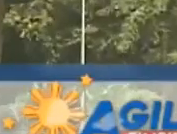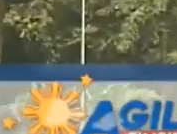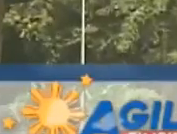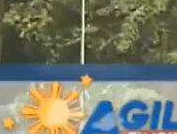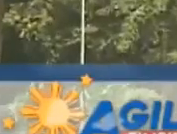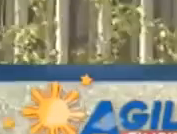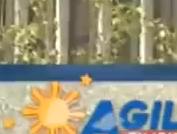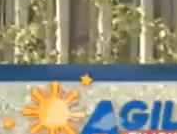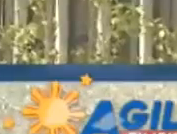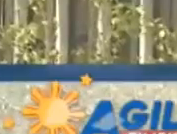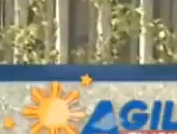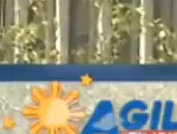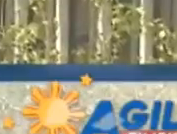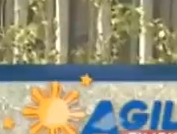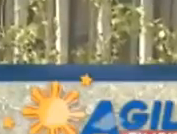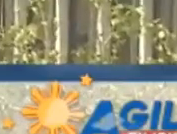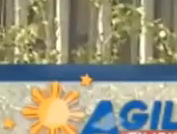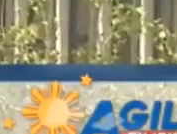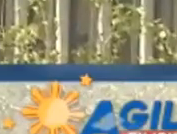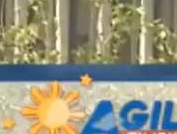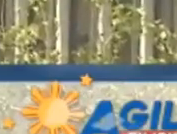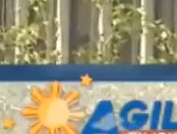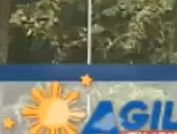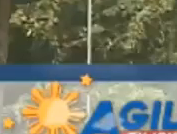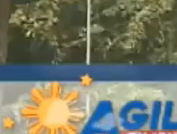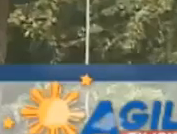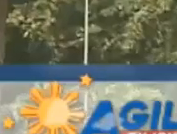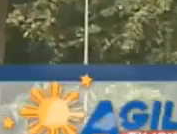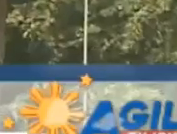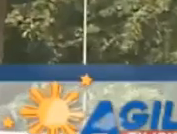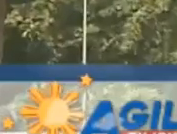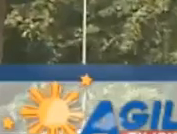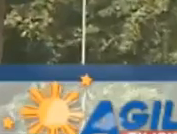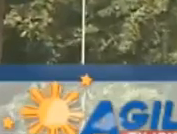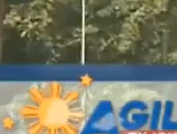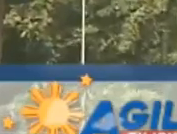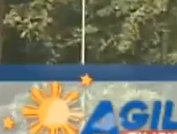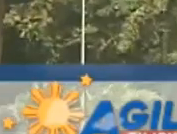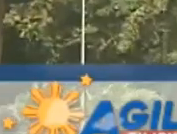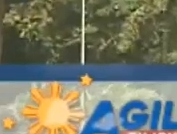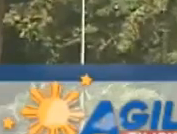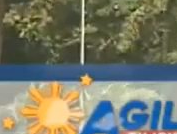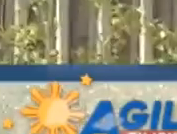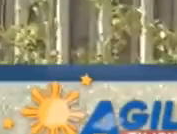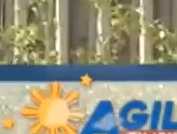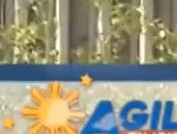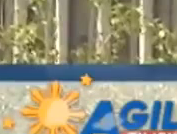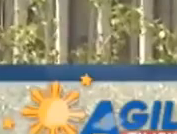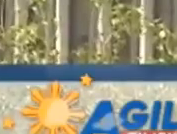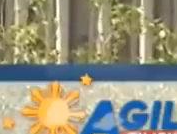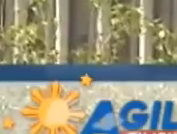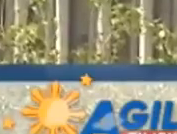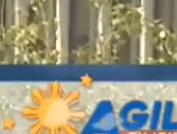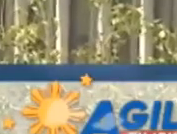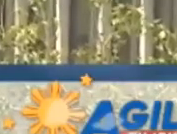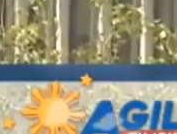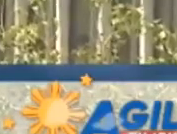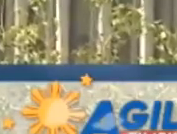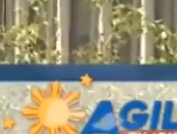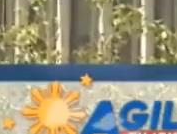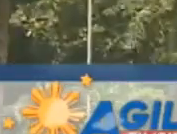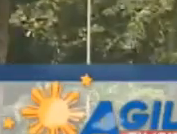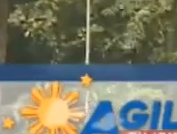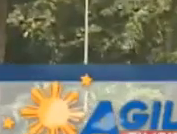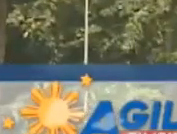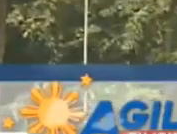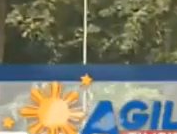ay hindi rin dapat nabilangin ang panahon kung kailan maaaring bayaran ng sinuman ang kanilang local bill. Kung sakali